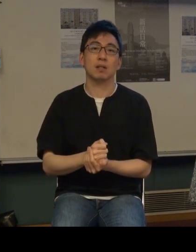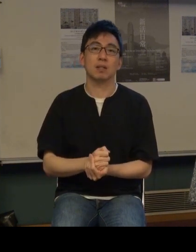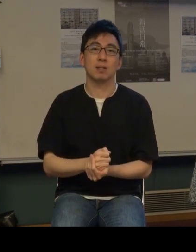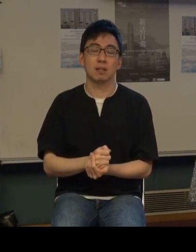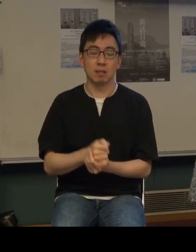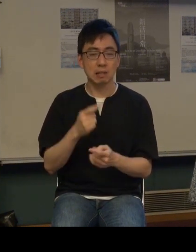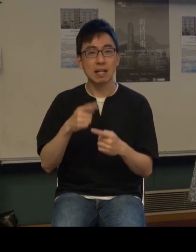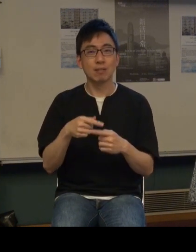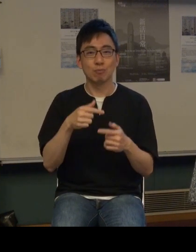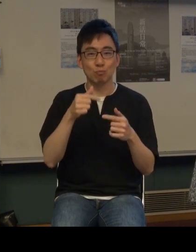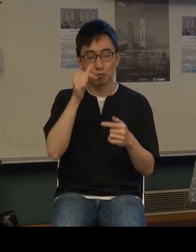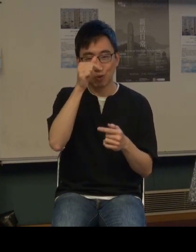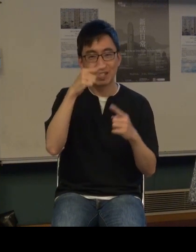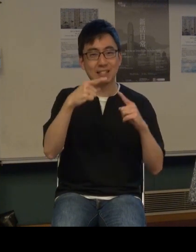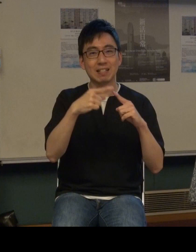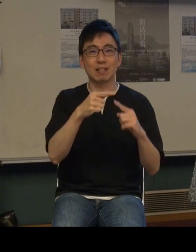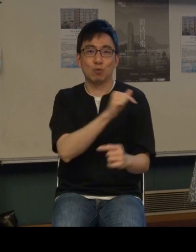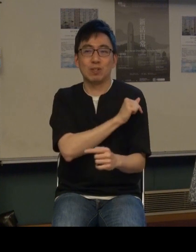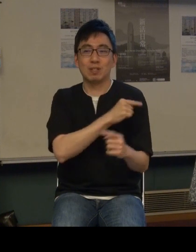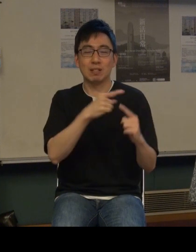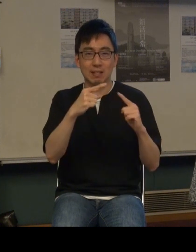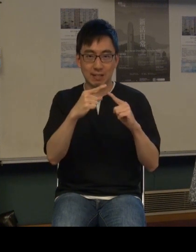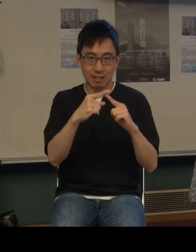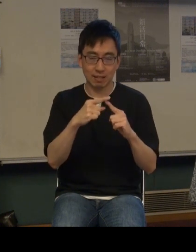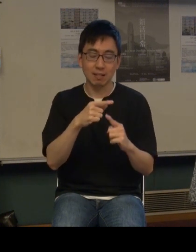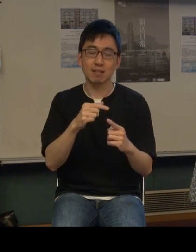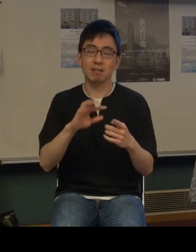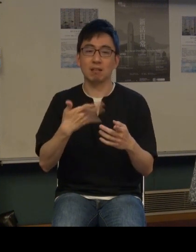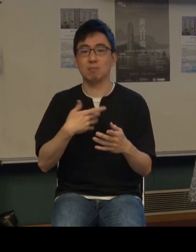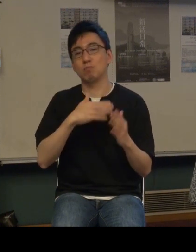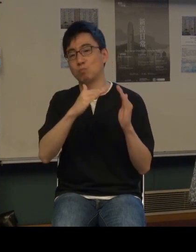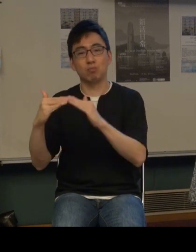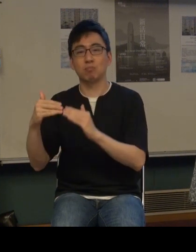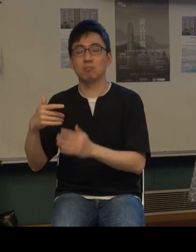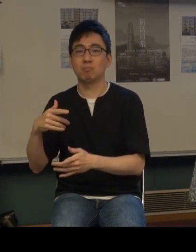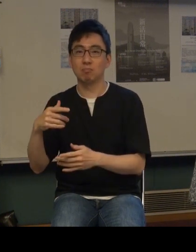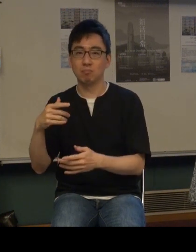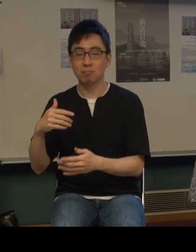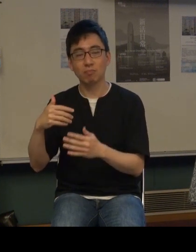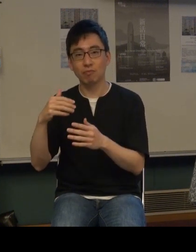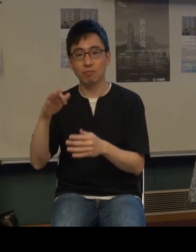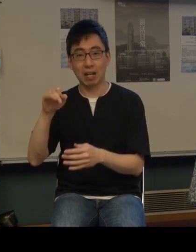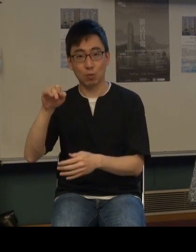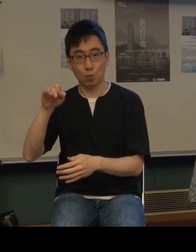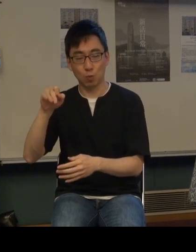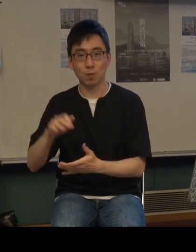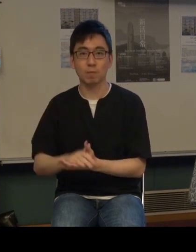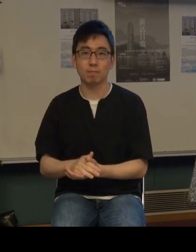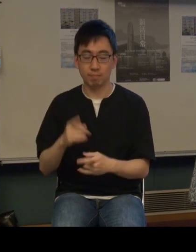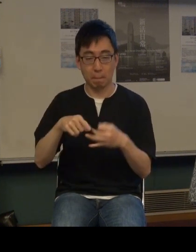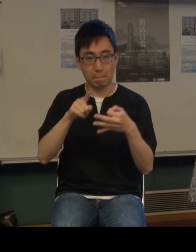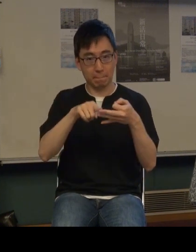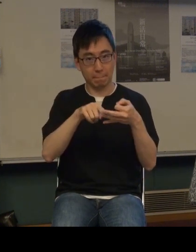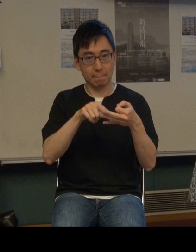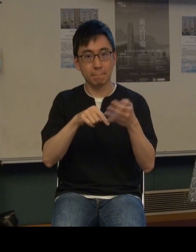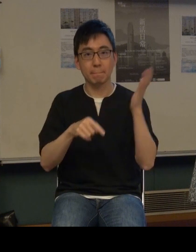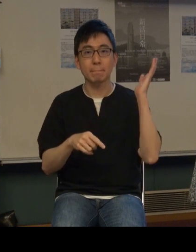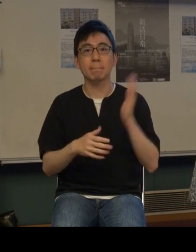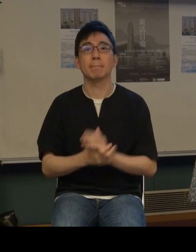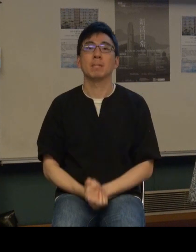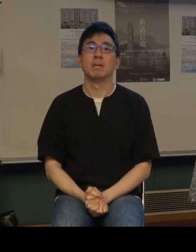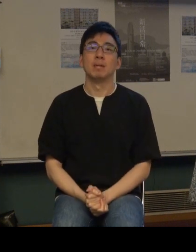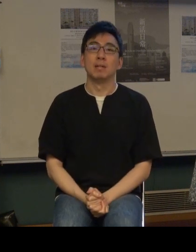其實佢係瑞士人啦，跟住去咗法國嘅建築師勒格布西。嗱，勒格布西咧係一個好重喺現代主義建築裏邊好重要嘅一個